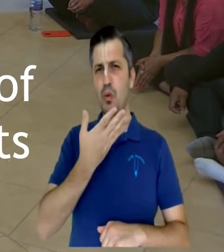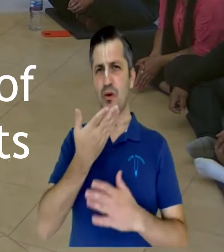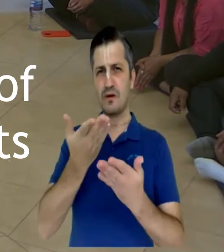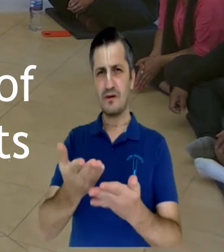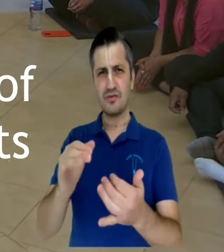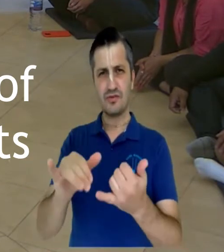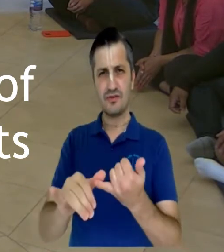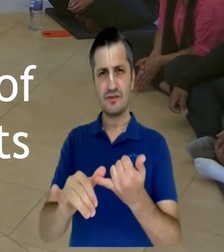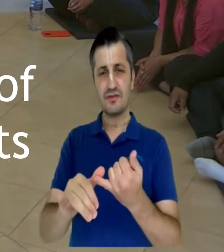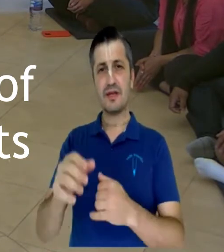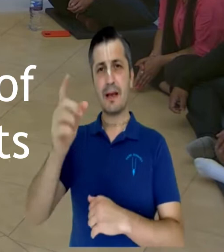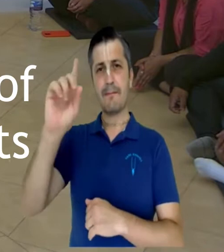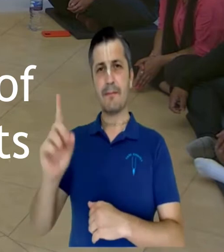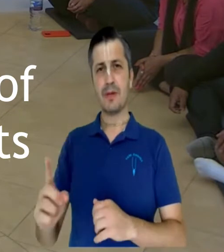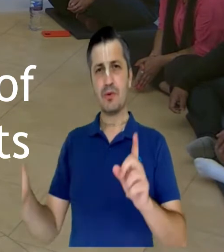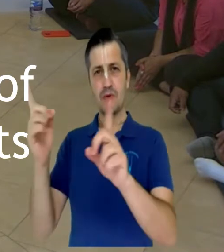जय